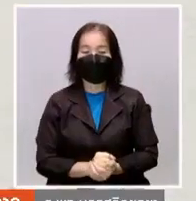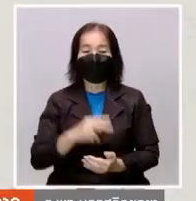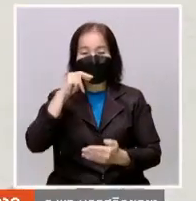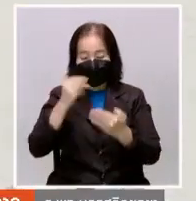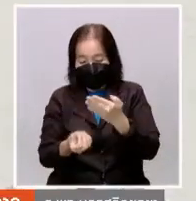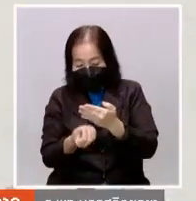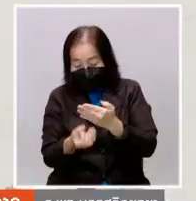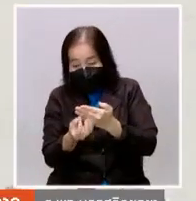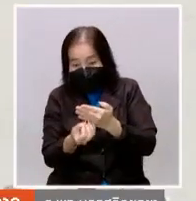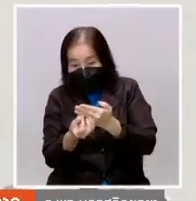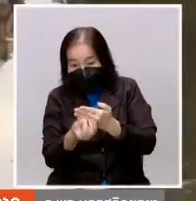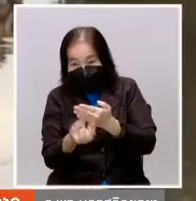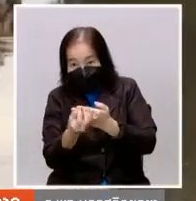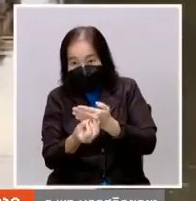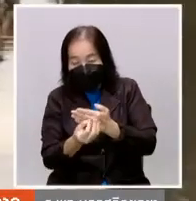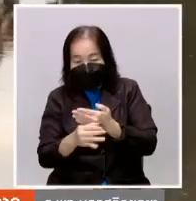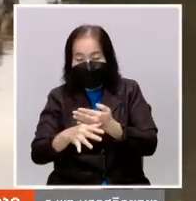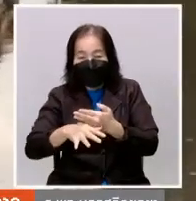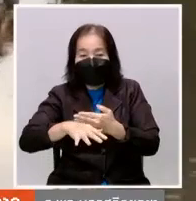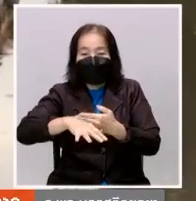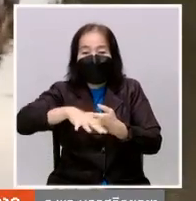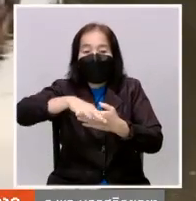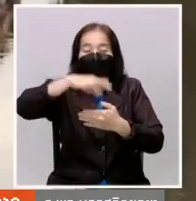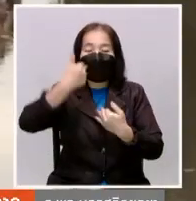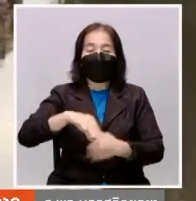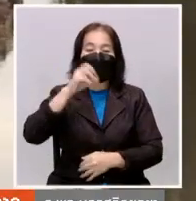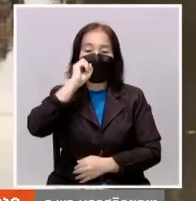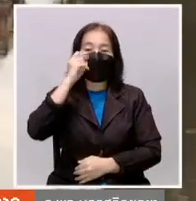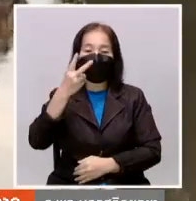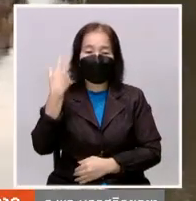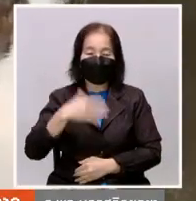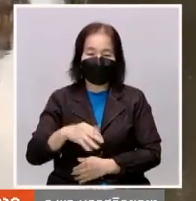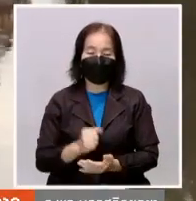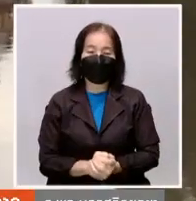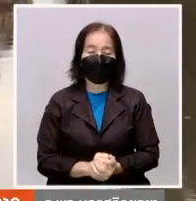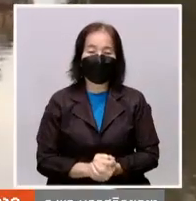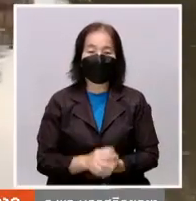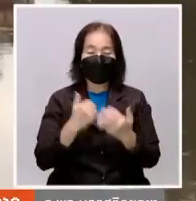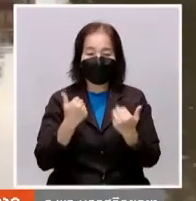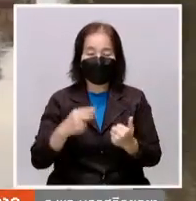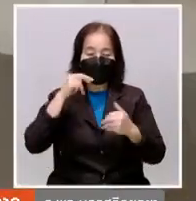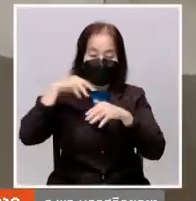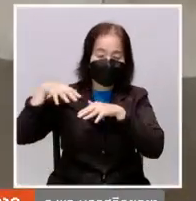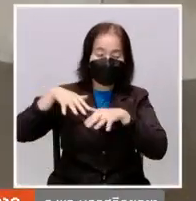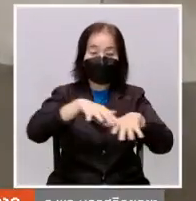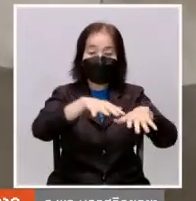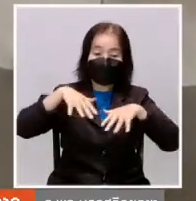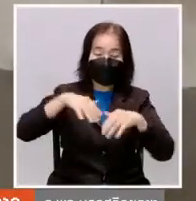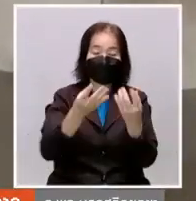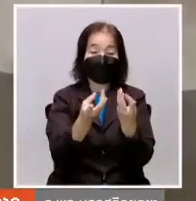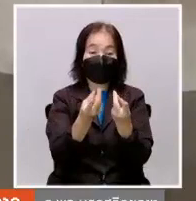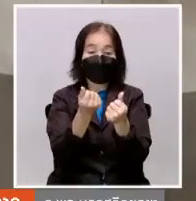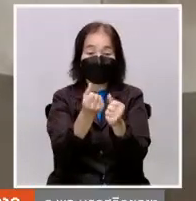ผุดเข้ามาเป็นโพรงใหญ่เลยนะคะทำให้น้ำในระลอก2มีปริมาณเพิ่มขึ้นมากกว่าเดิมไหลเข้ามากระสอบทราย